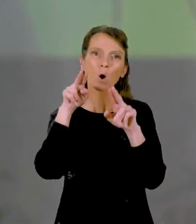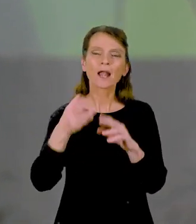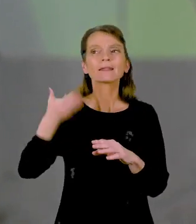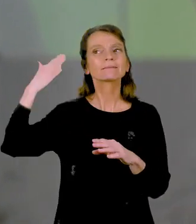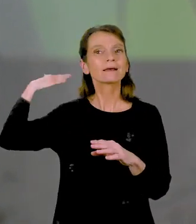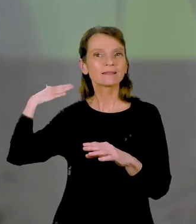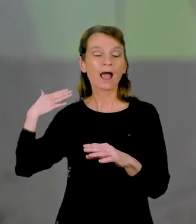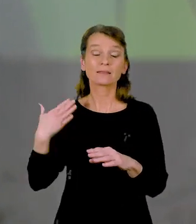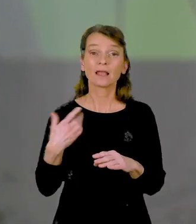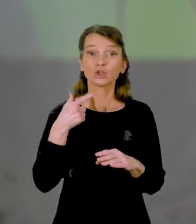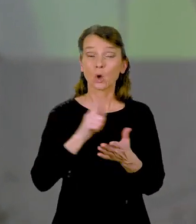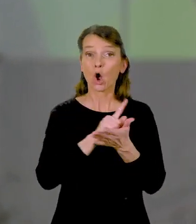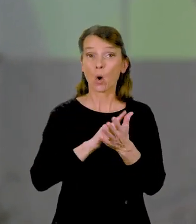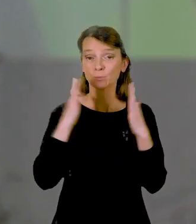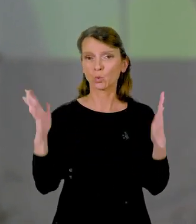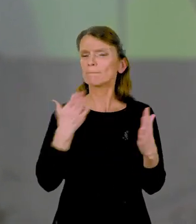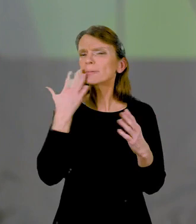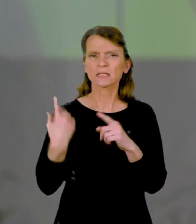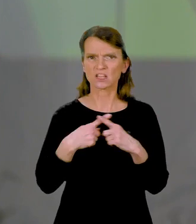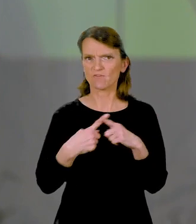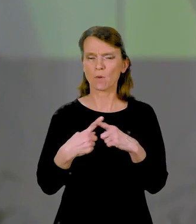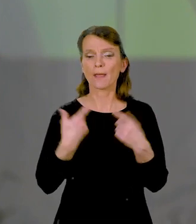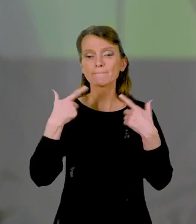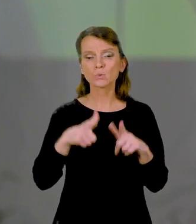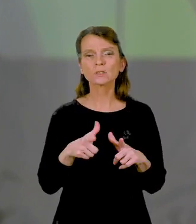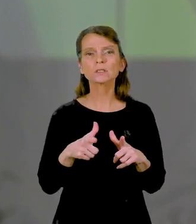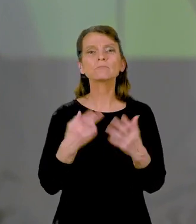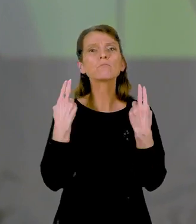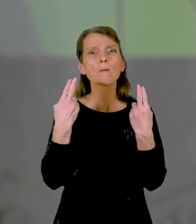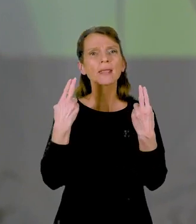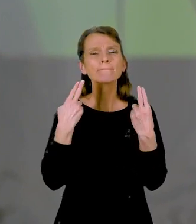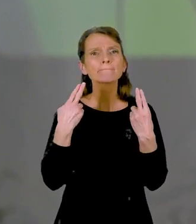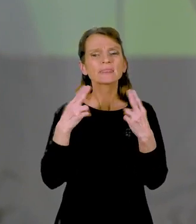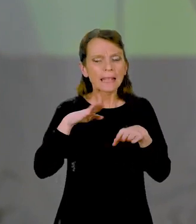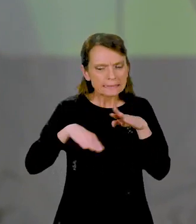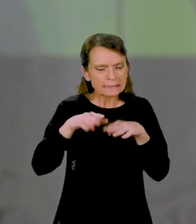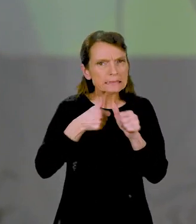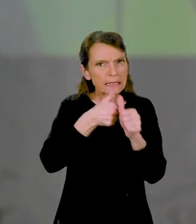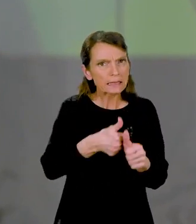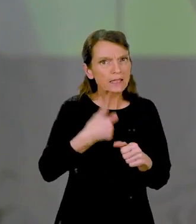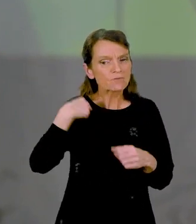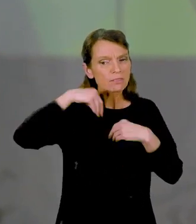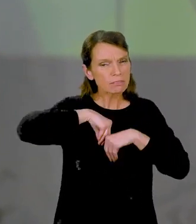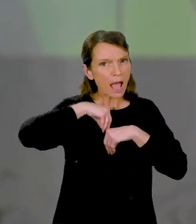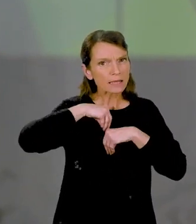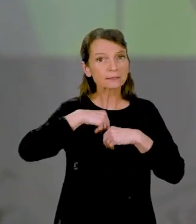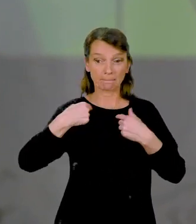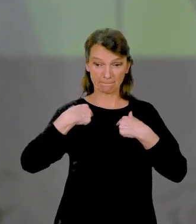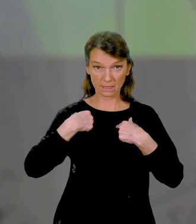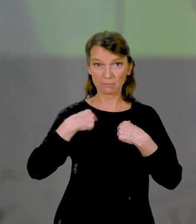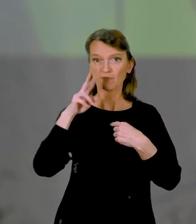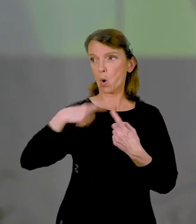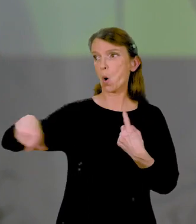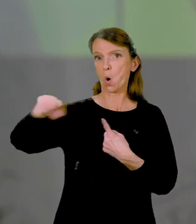nazaj. Gre za obdobje, ki brez dvoma pusti pomembne sledi v nas in mi v okolju. In ko